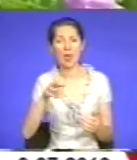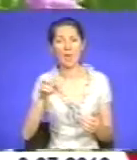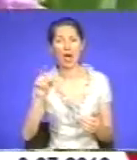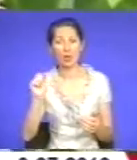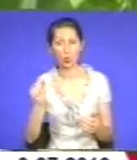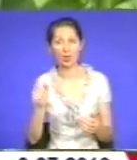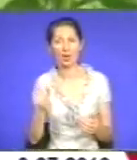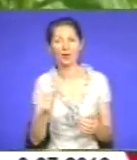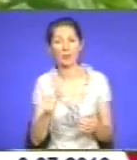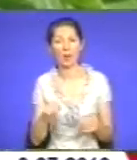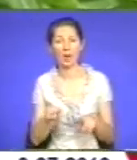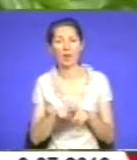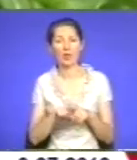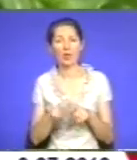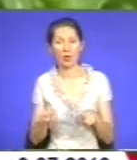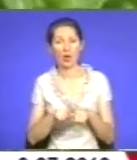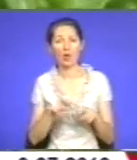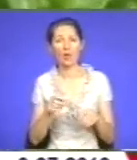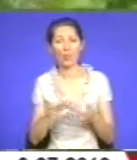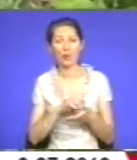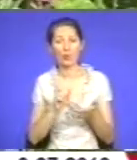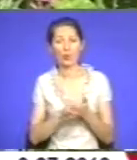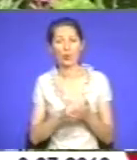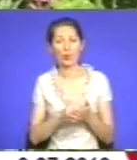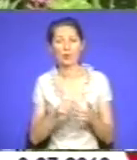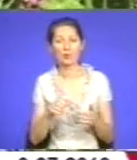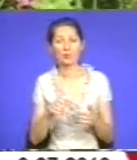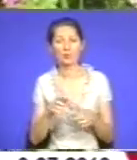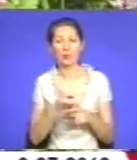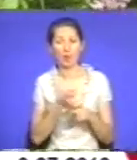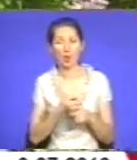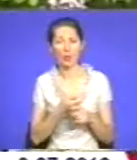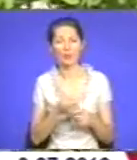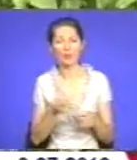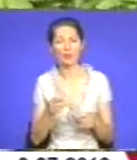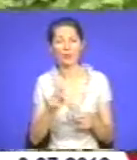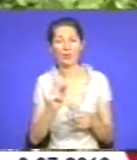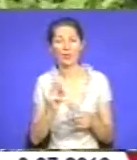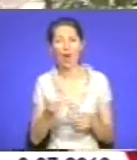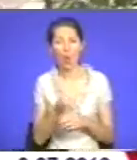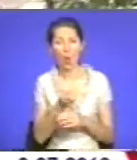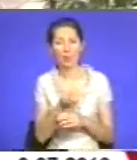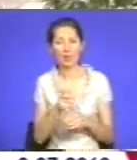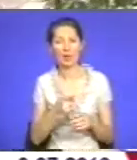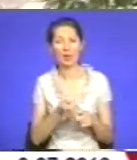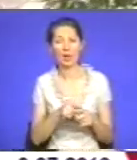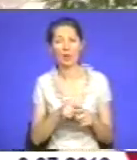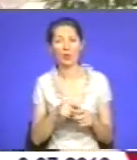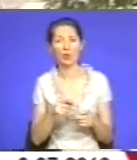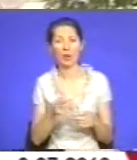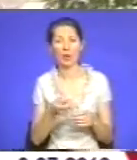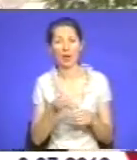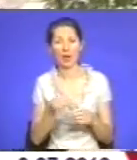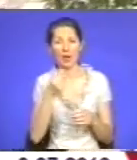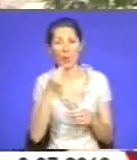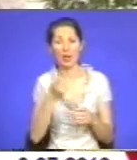смакує картопля. Плоди, які вразили гусениці, погано зберігаються, погіршується вигляд і якість. Золотиста картопляна